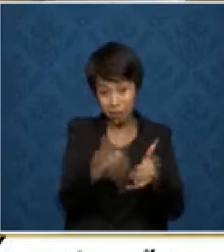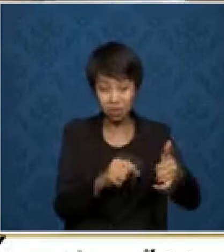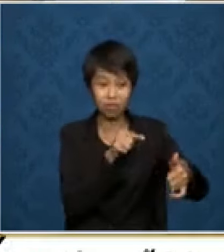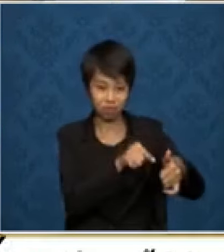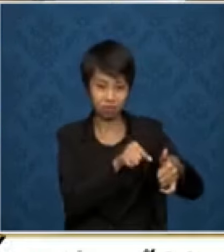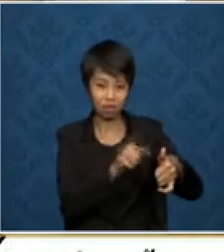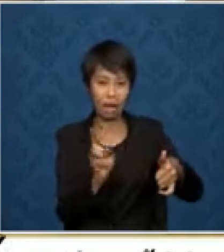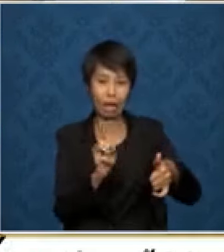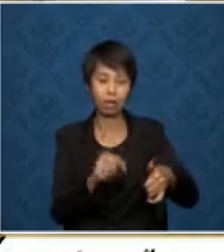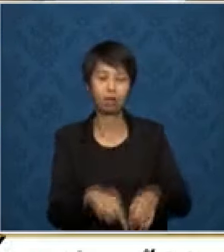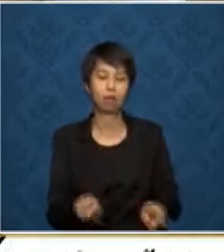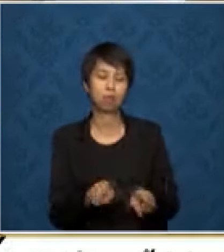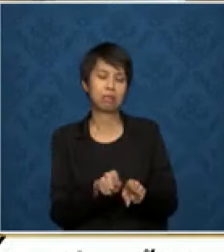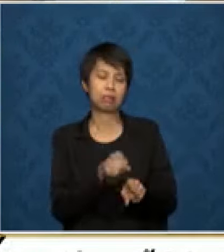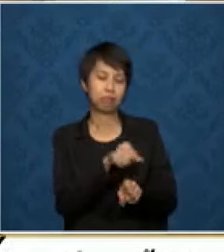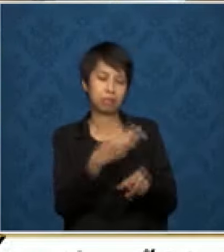ใช้